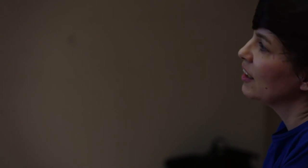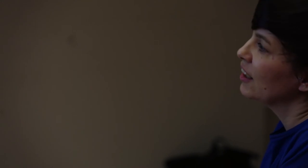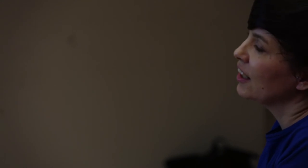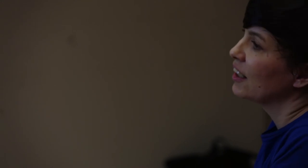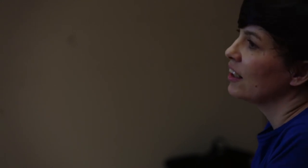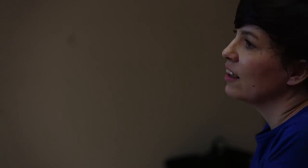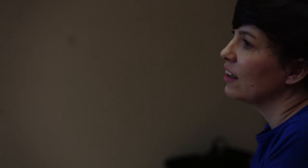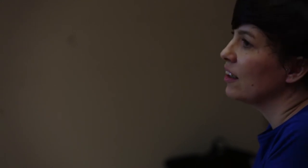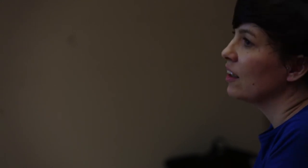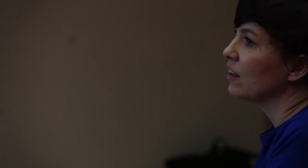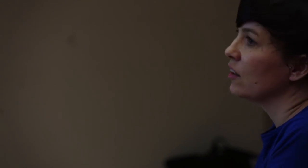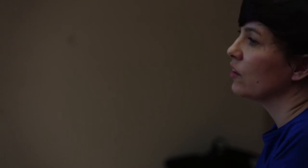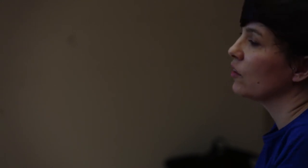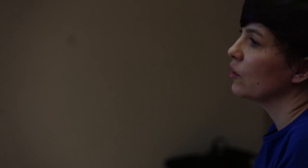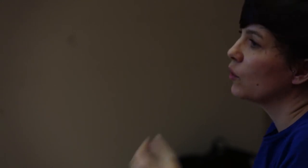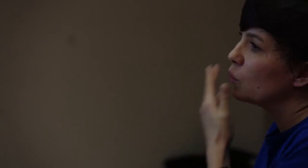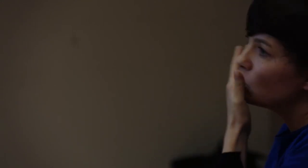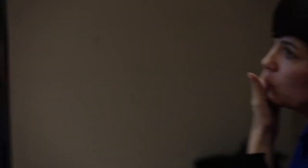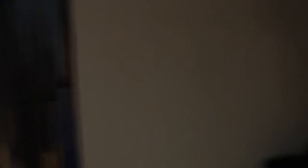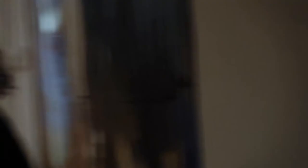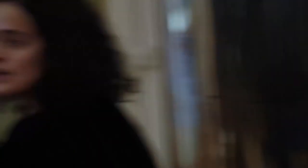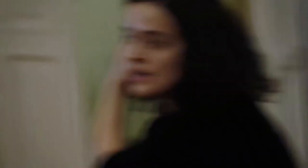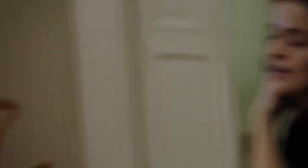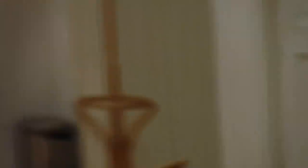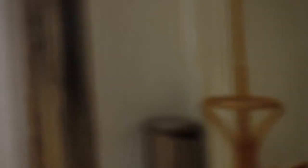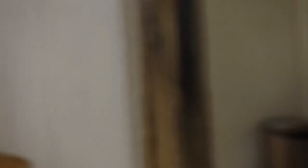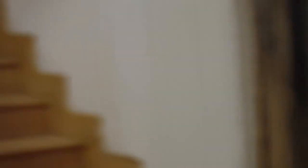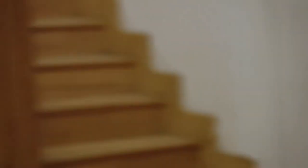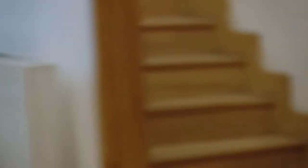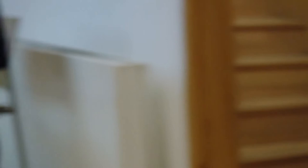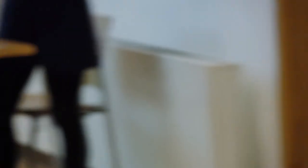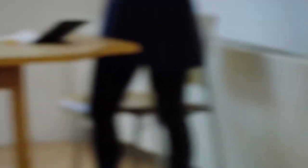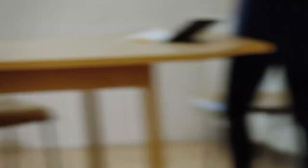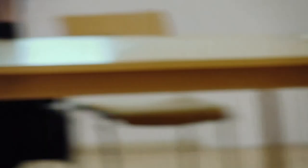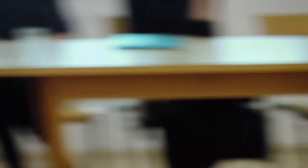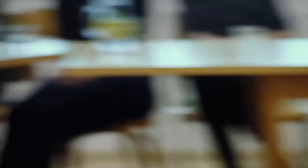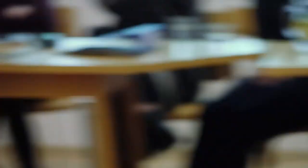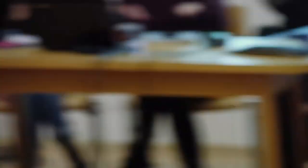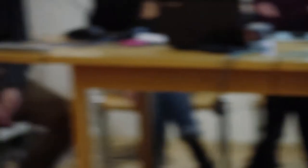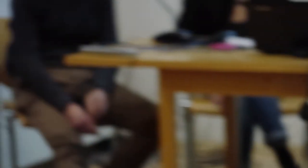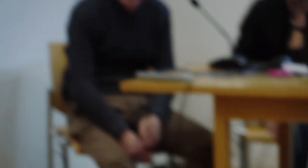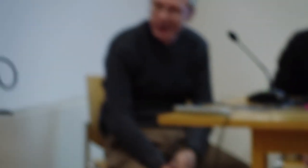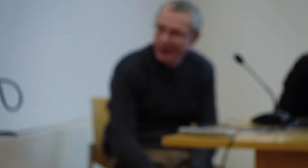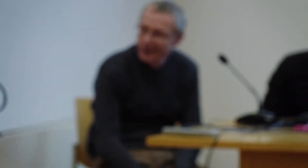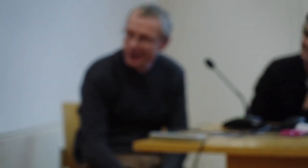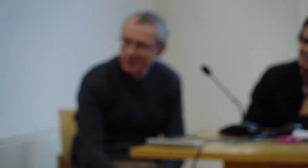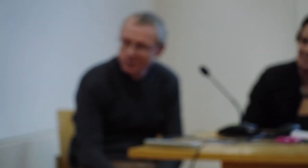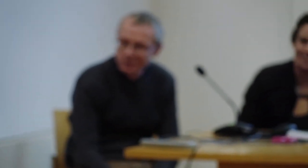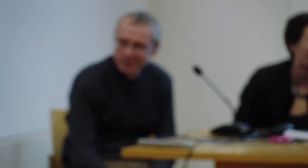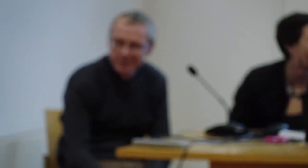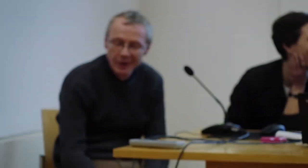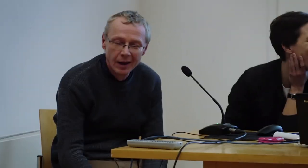rozumí. Chcete ještě někdo něco okomentovat, dodat? Jenom takový vtip trochu možná. Fajn,